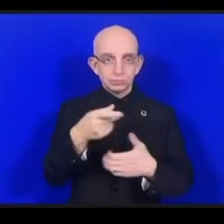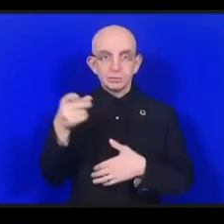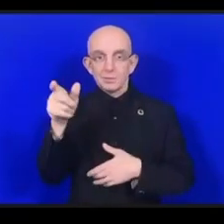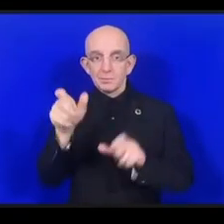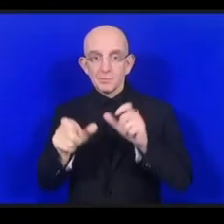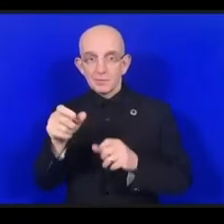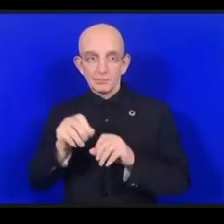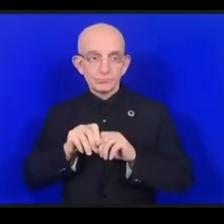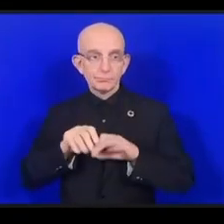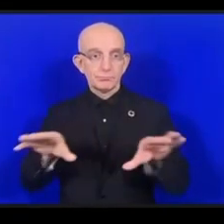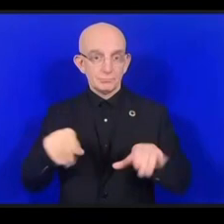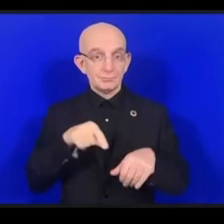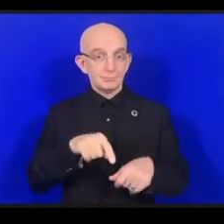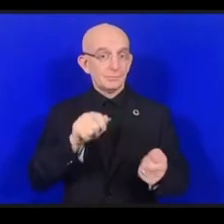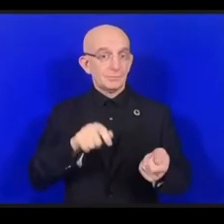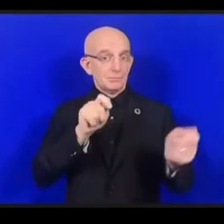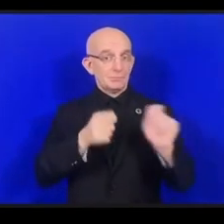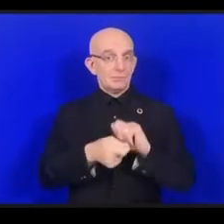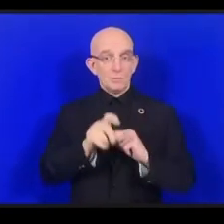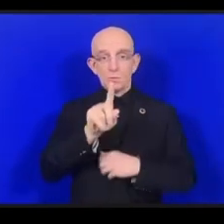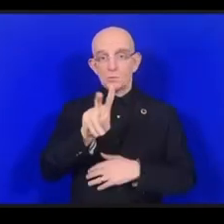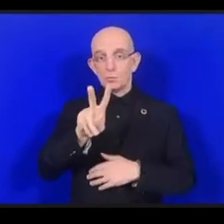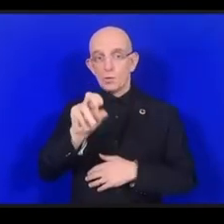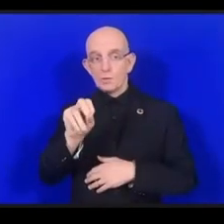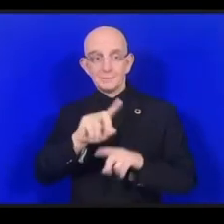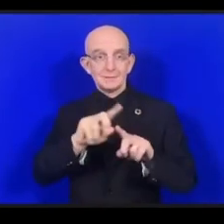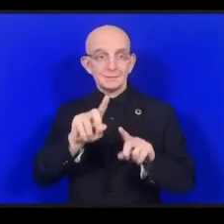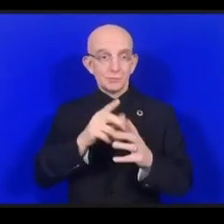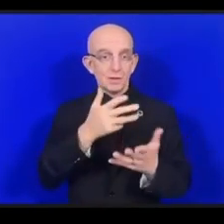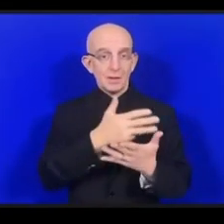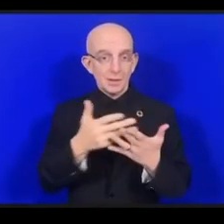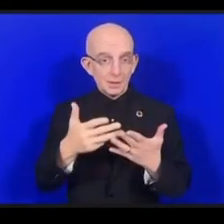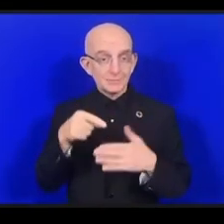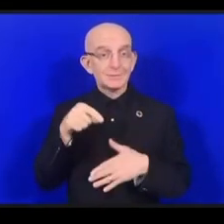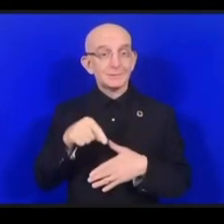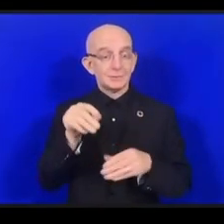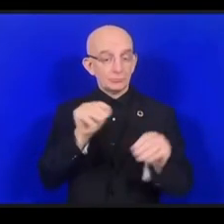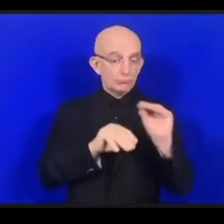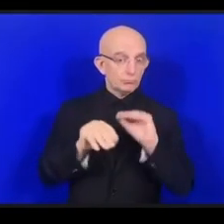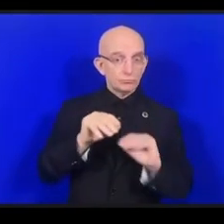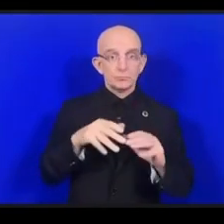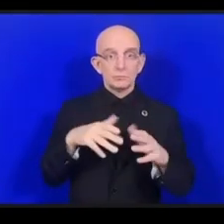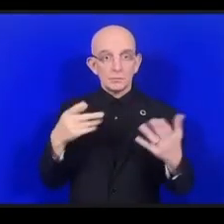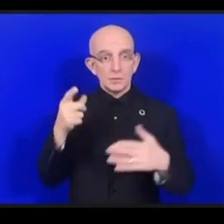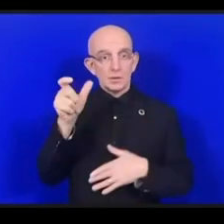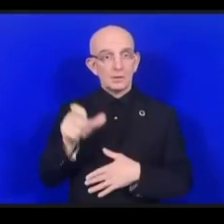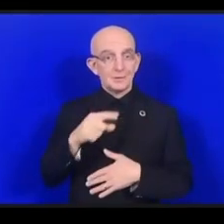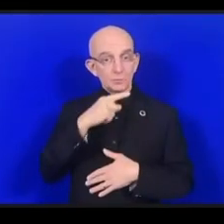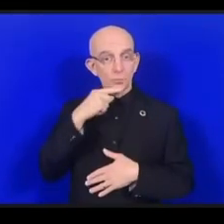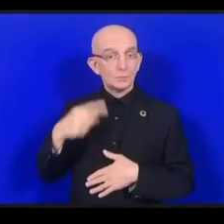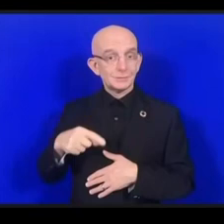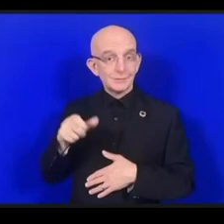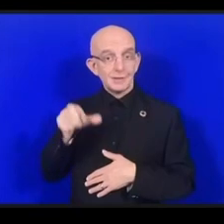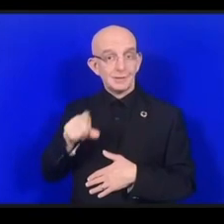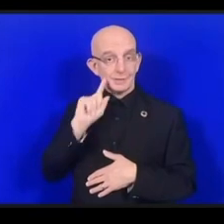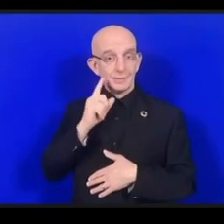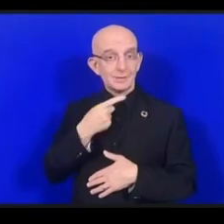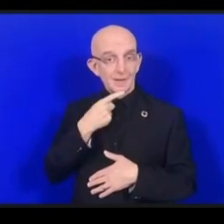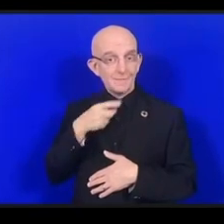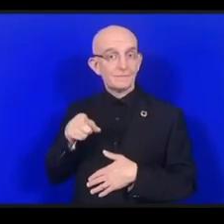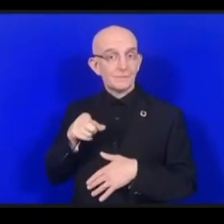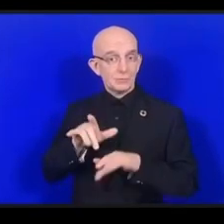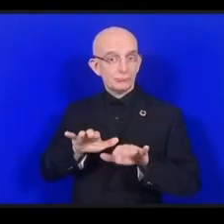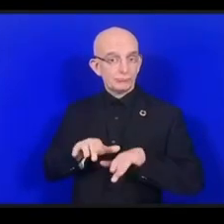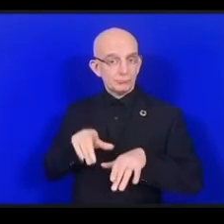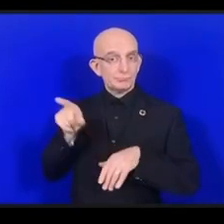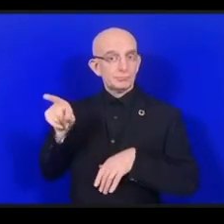是YouTube 上面的这个实时字幕也是由残障人士他们牵头做的。所以说其实这些